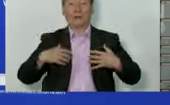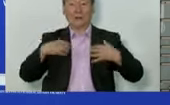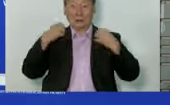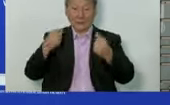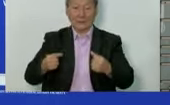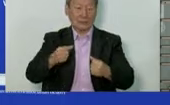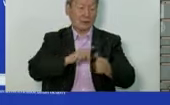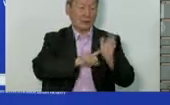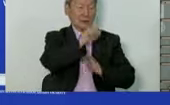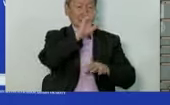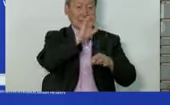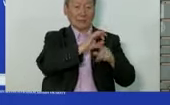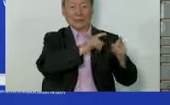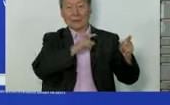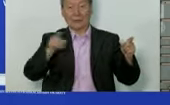время